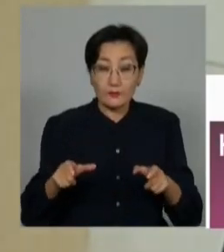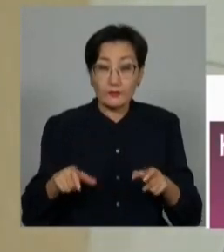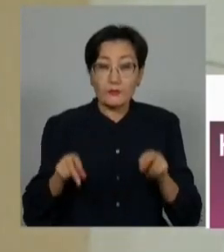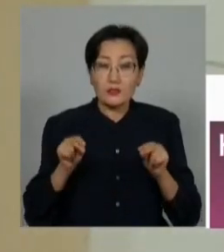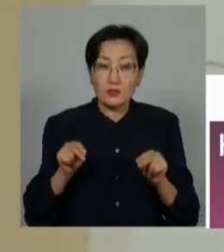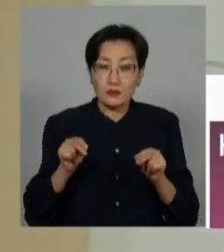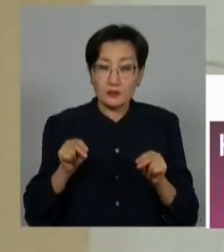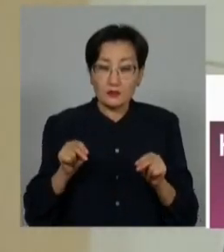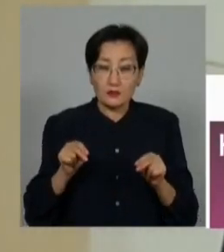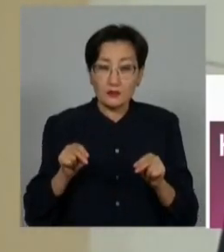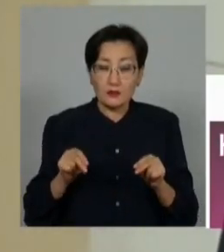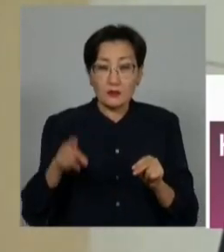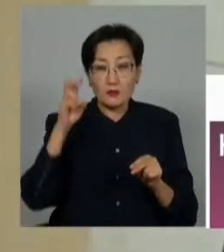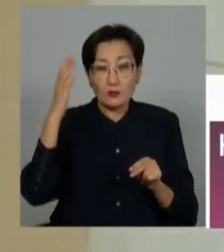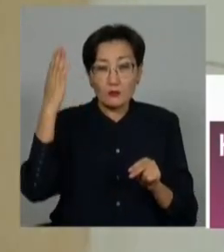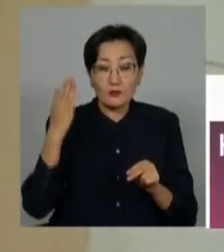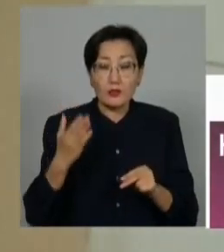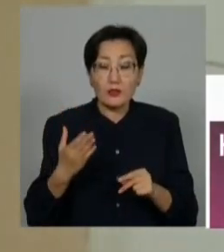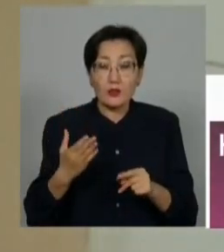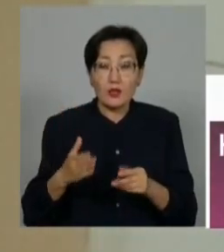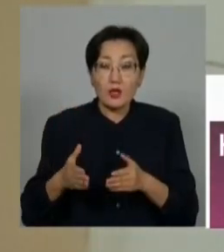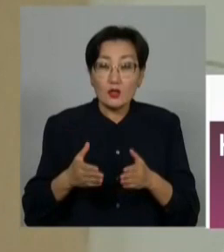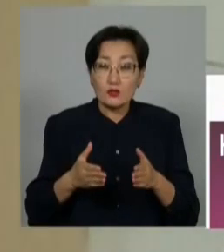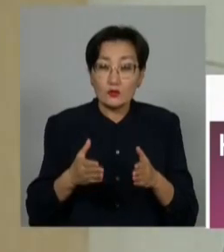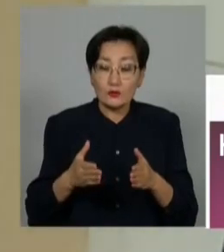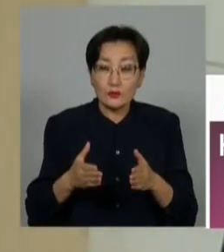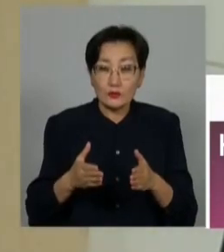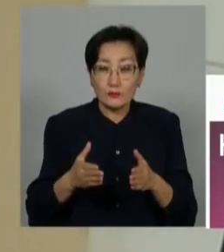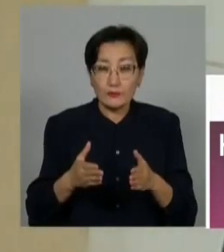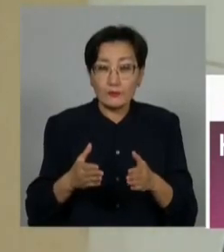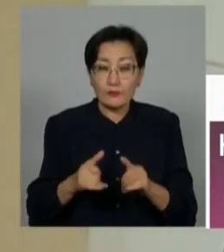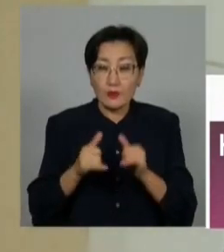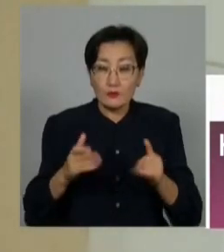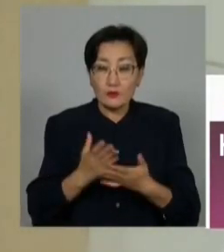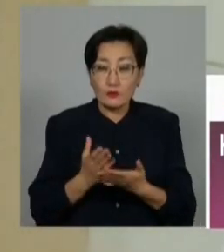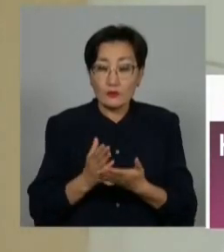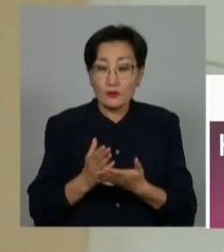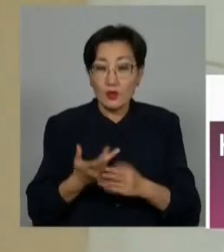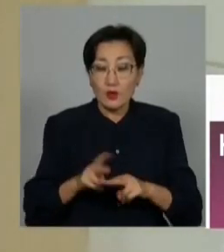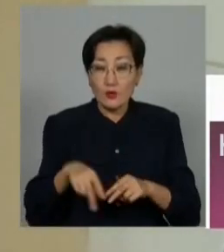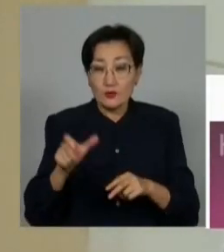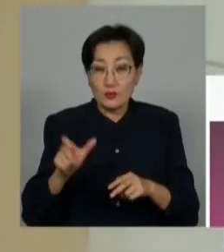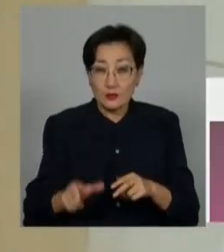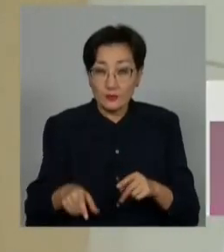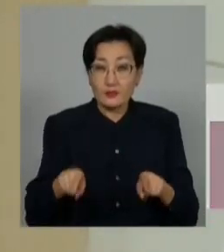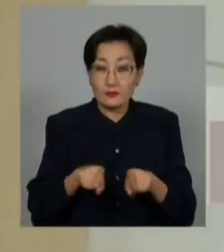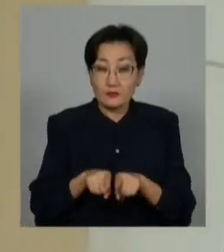ақиқатқа, Алланың жолына қайтып жатыр. Осыған бір кісінің үлесіп жатқан азамат